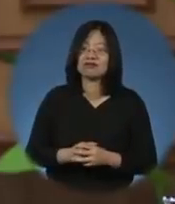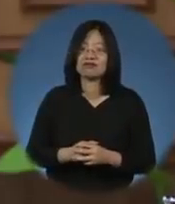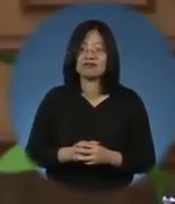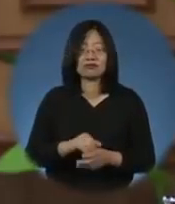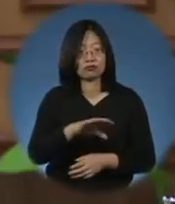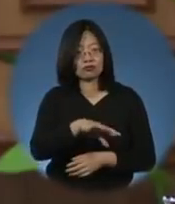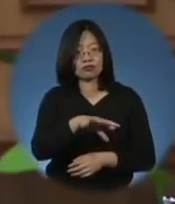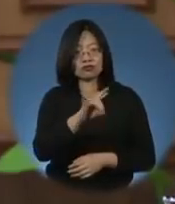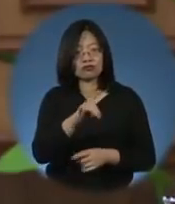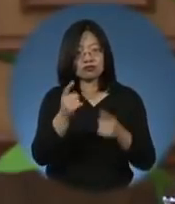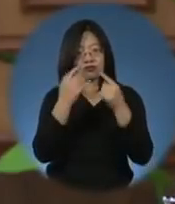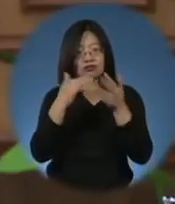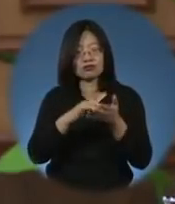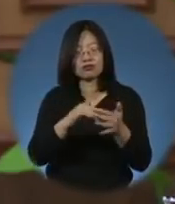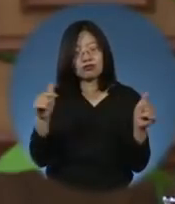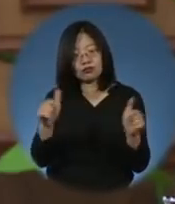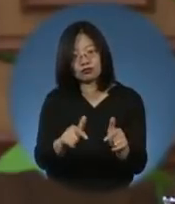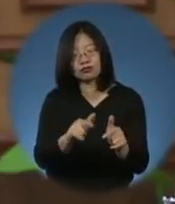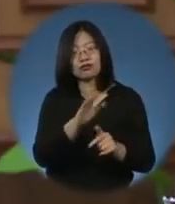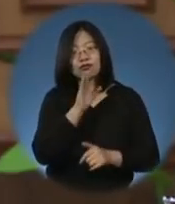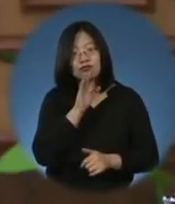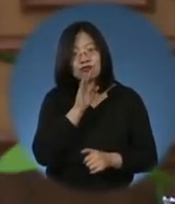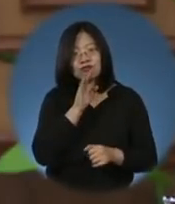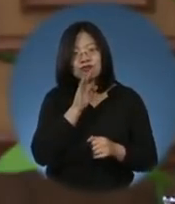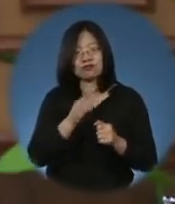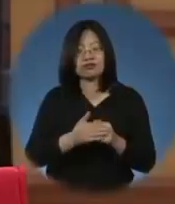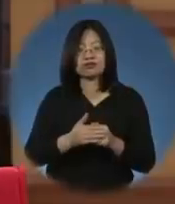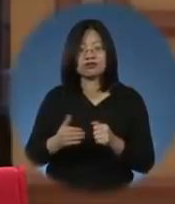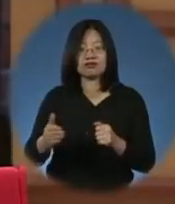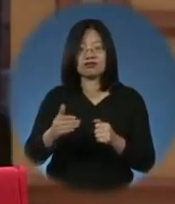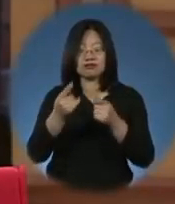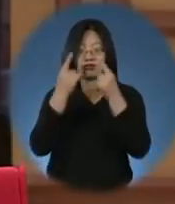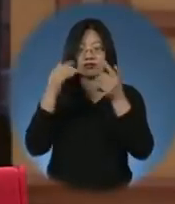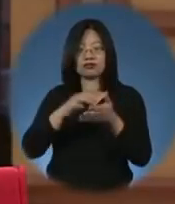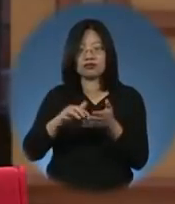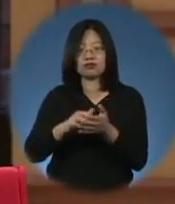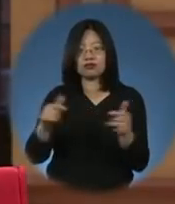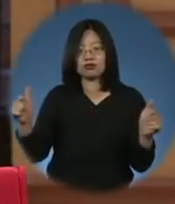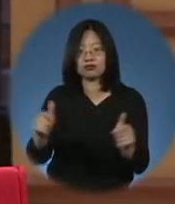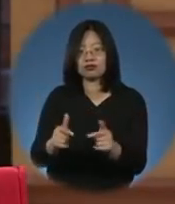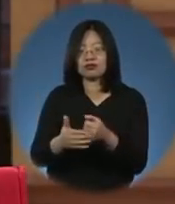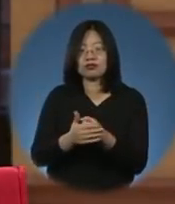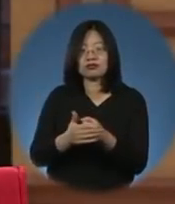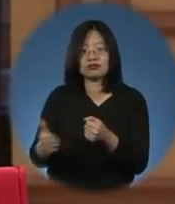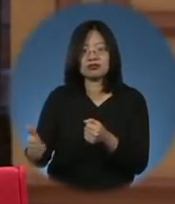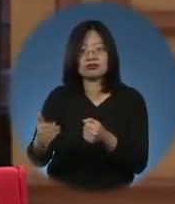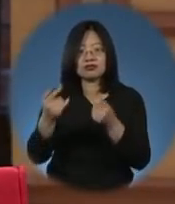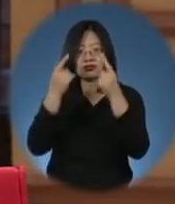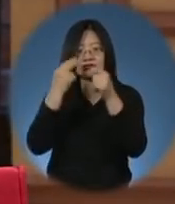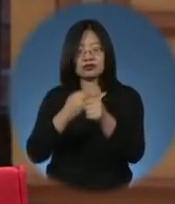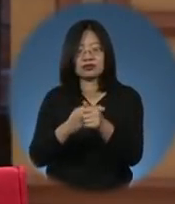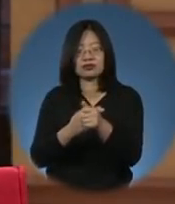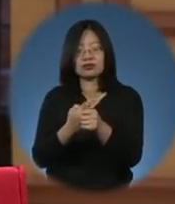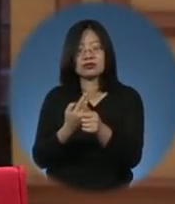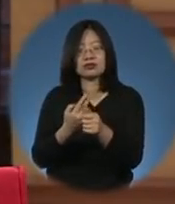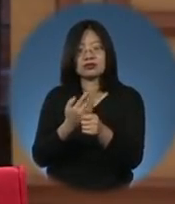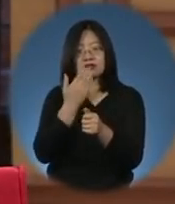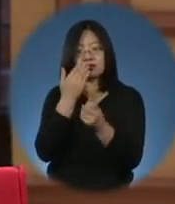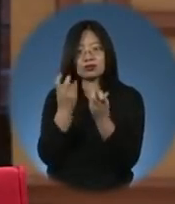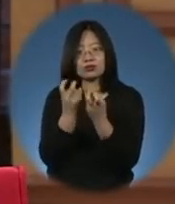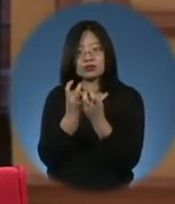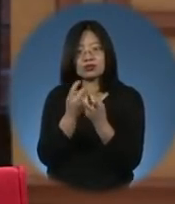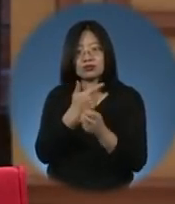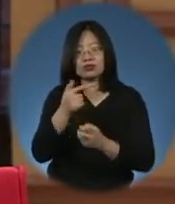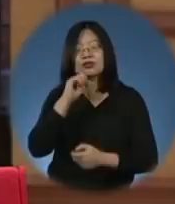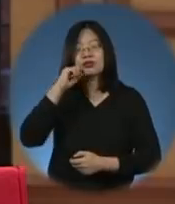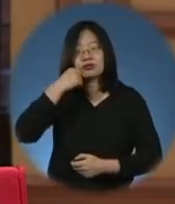우선 대학교가 점점 줄어들어야 되잖아요. 예. 그리고 대학의 숫자가 줄어드니까 한마디로 대학이 교수가 될 수 있는 방법이